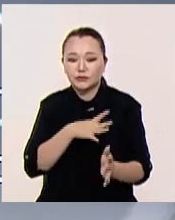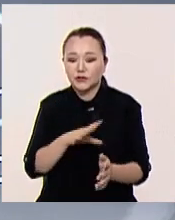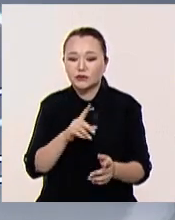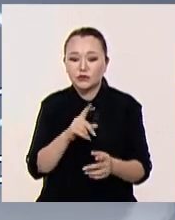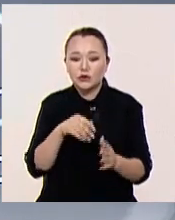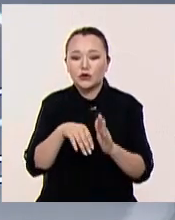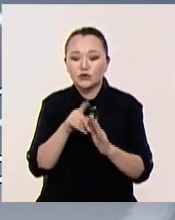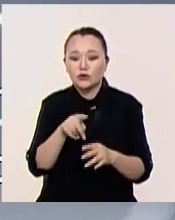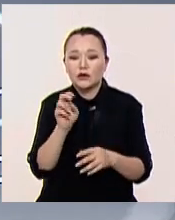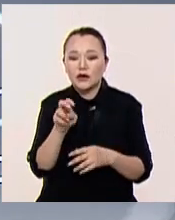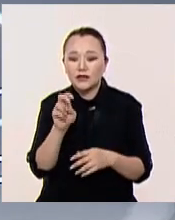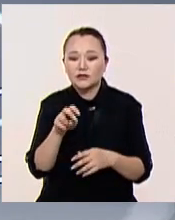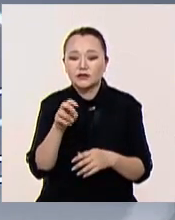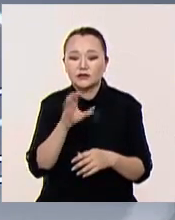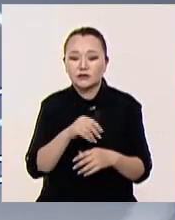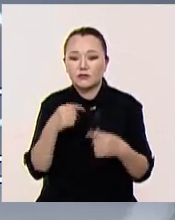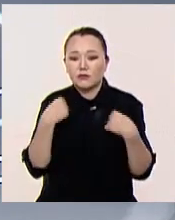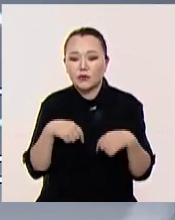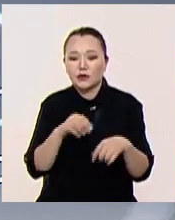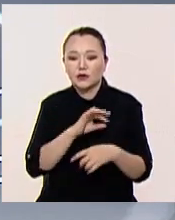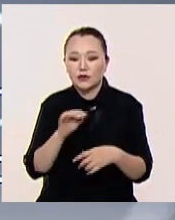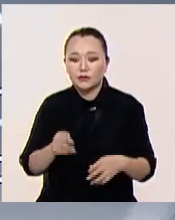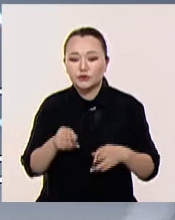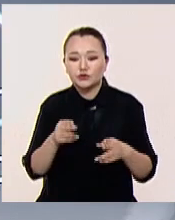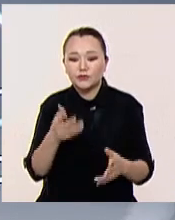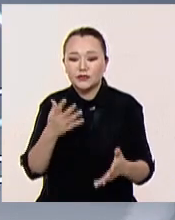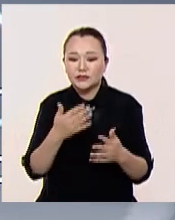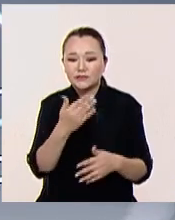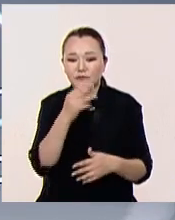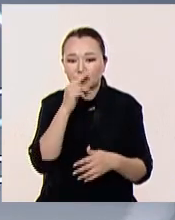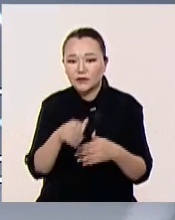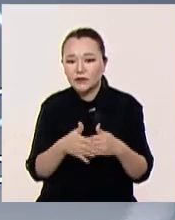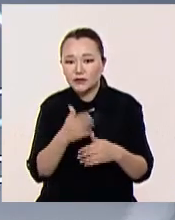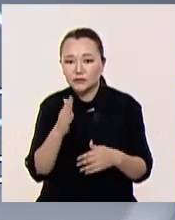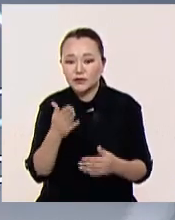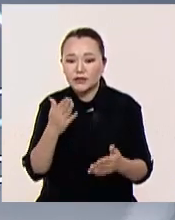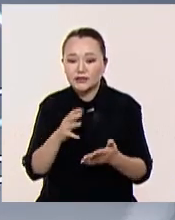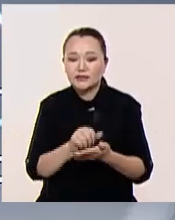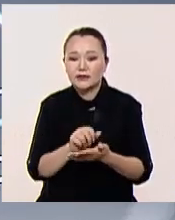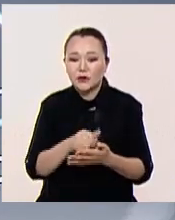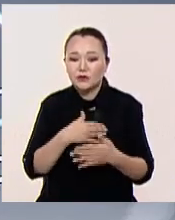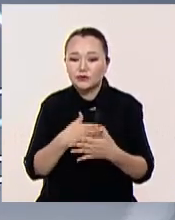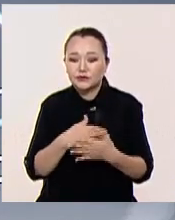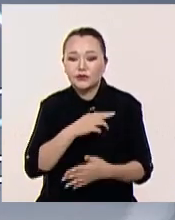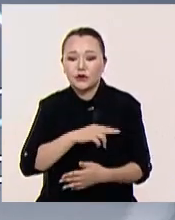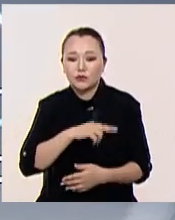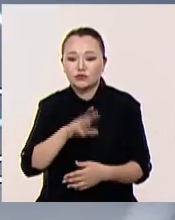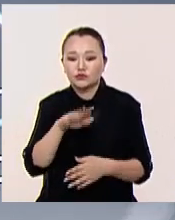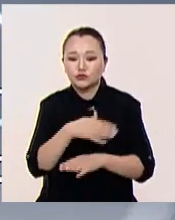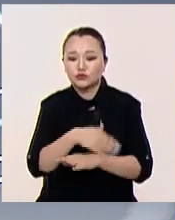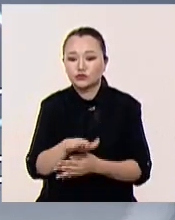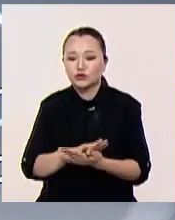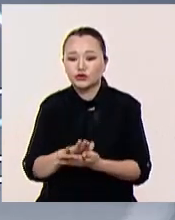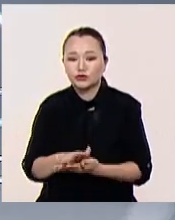чтобы он ходил, может быть, там в желтой майке с надписью «преступник», да, если вина его наказана, да, и занимался общественными работами, пусть чистит улицы